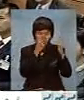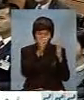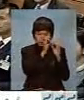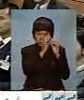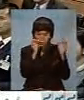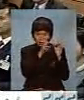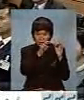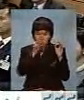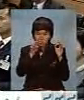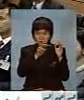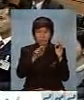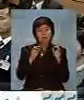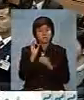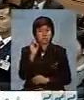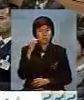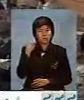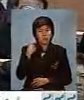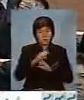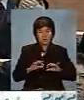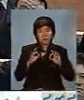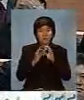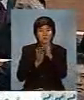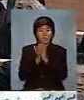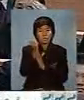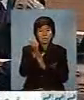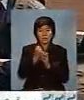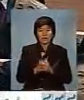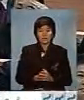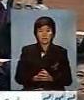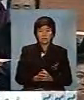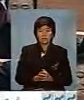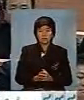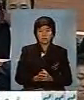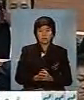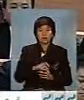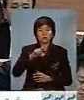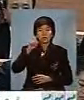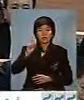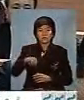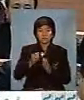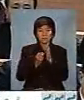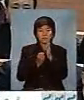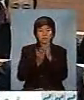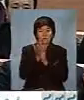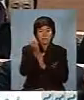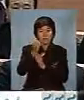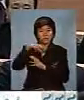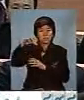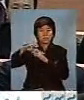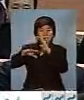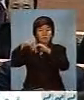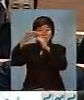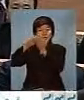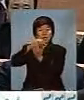ครงการจะต้องผ่านสภาพัฒน์ท่านประธานครับสภาพัฒน์ดำเนินการในรูปของคณะกรรมการ